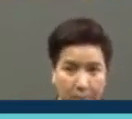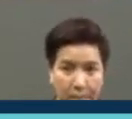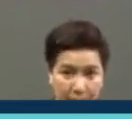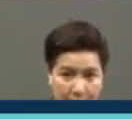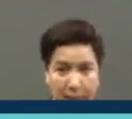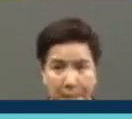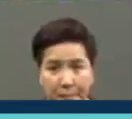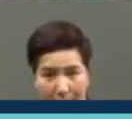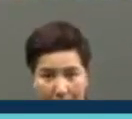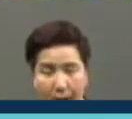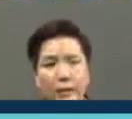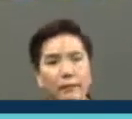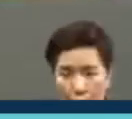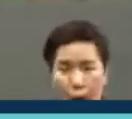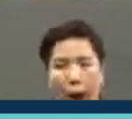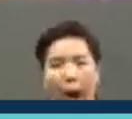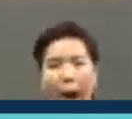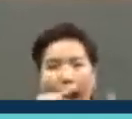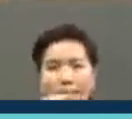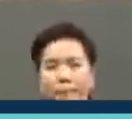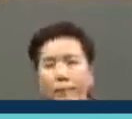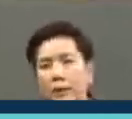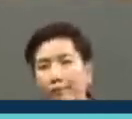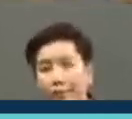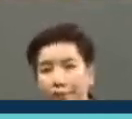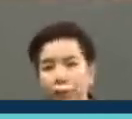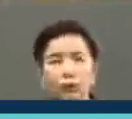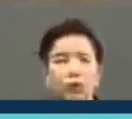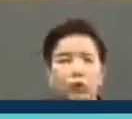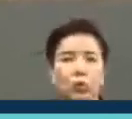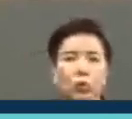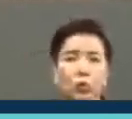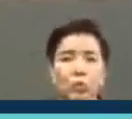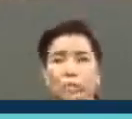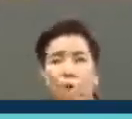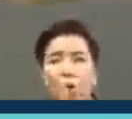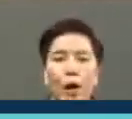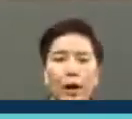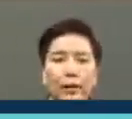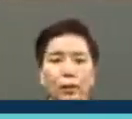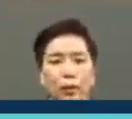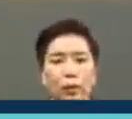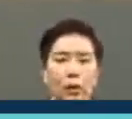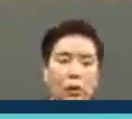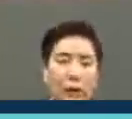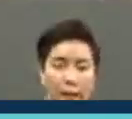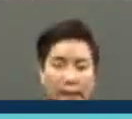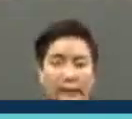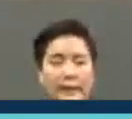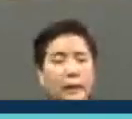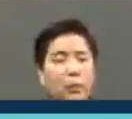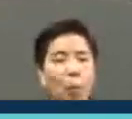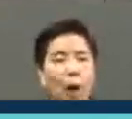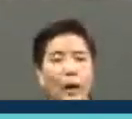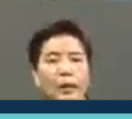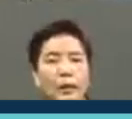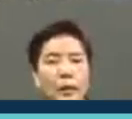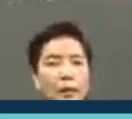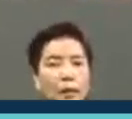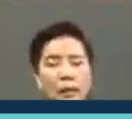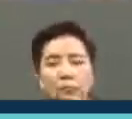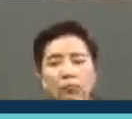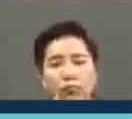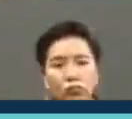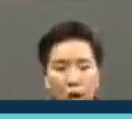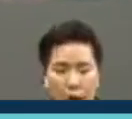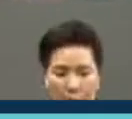ทย เราจะจัดงานทั้งเดือนหลายๆจังหวัดมีการนำเอาอัตลักษณ์วัฒนธรรมประเพณีในการจัดเพื่อเฉลิมฉลองเทศกาลสงกรานต์ทั้งเดือนในช่วงวันที่1ถึงวัน